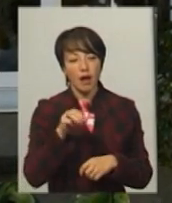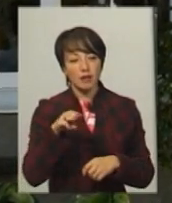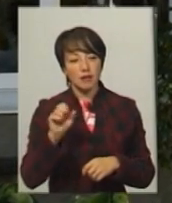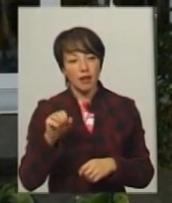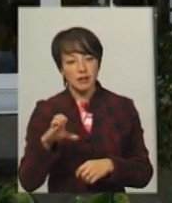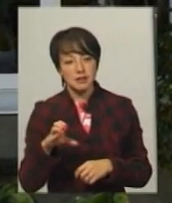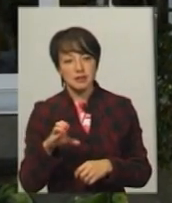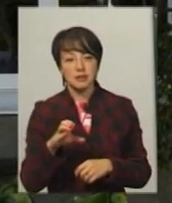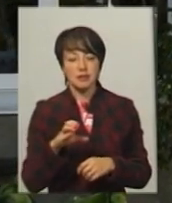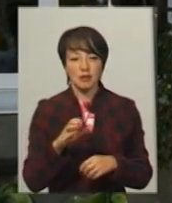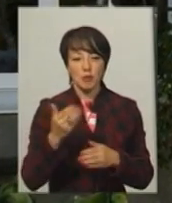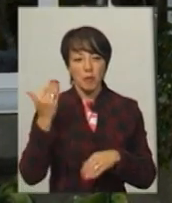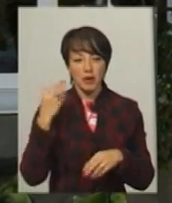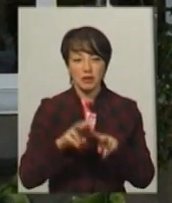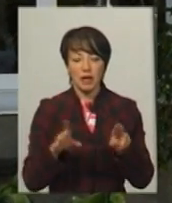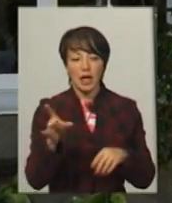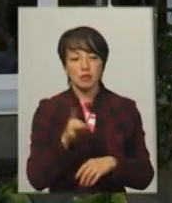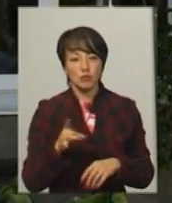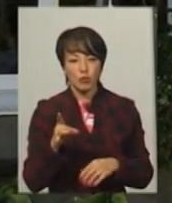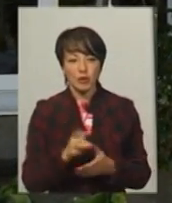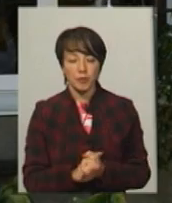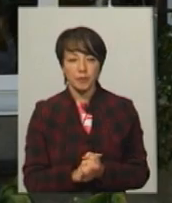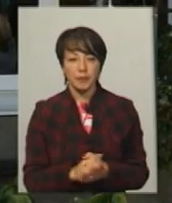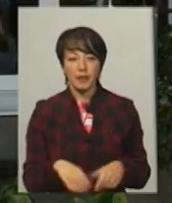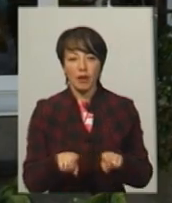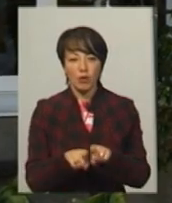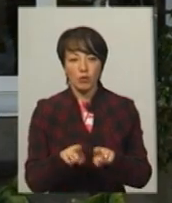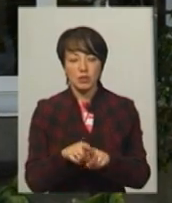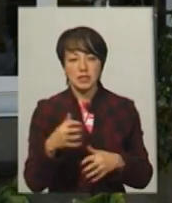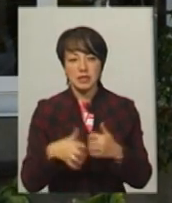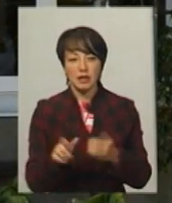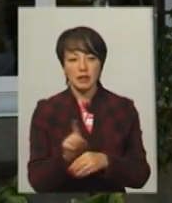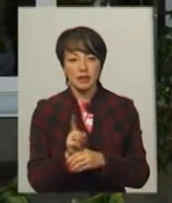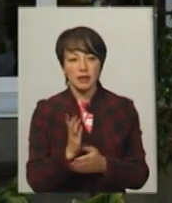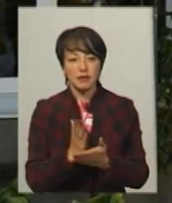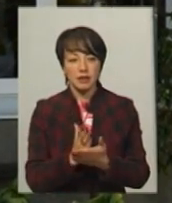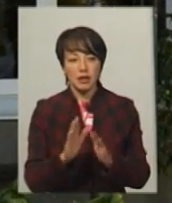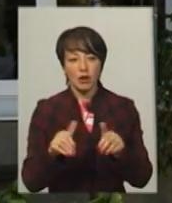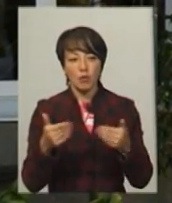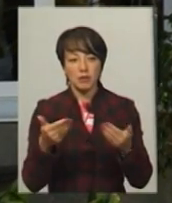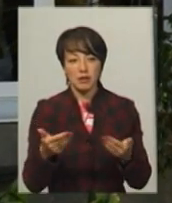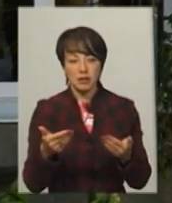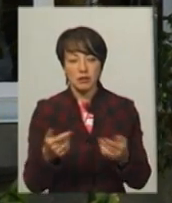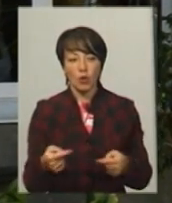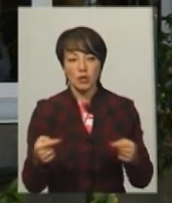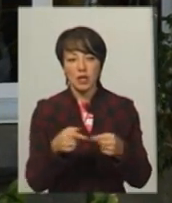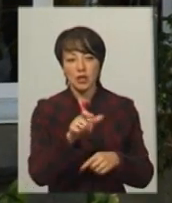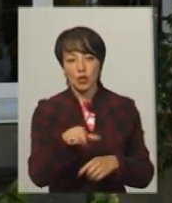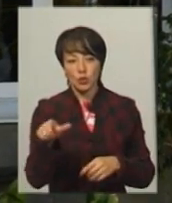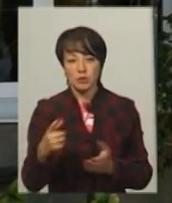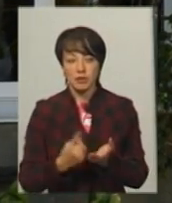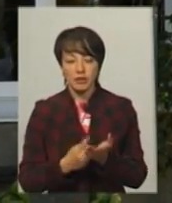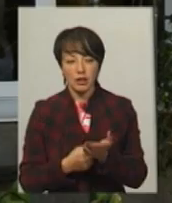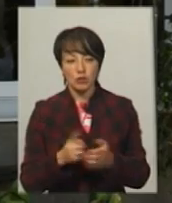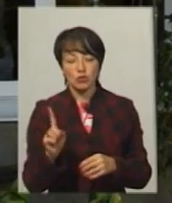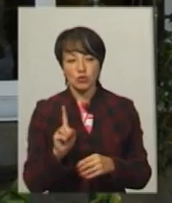«Атлас Вікенд», попередньо так само «Республіка». Ось також серед критеріїв є дійсно рекомендації, конкретні люди, які підтверджують те,